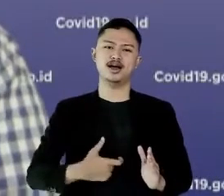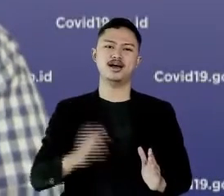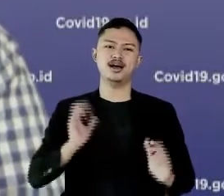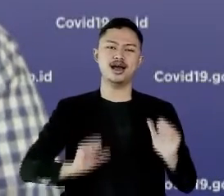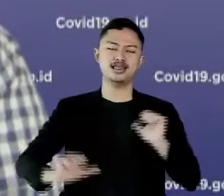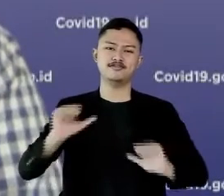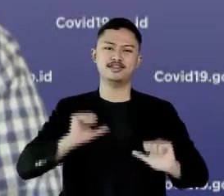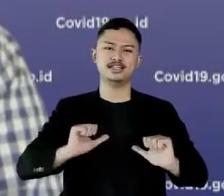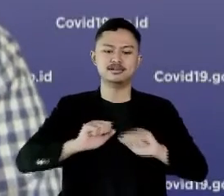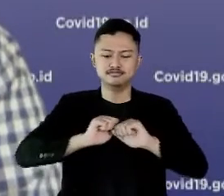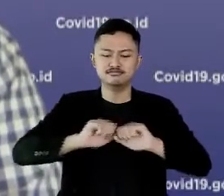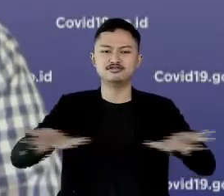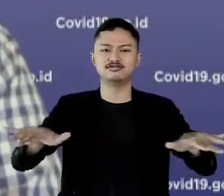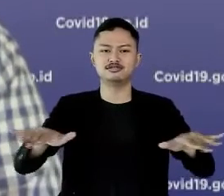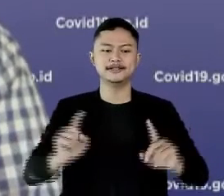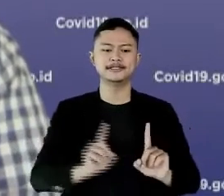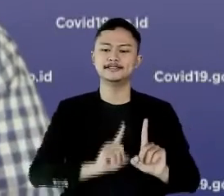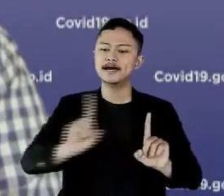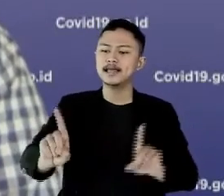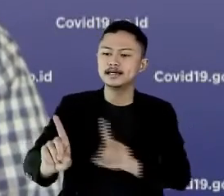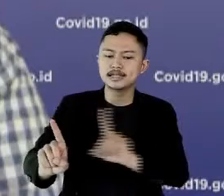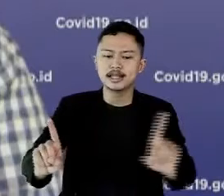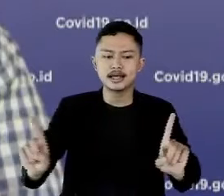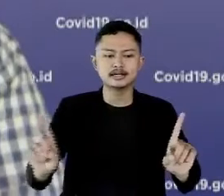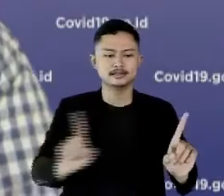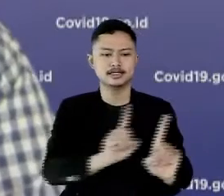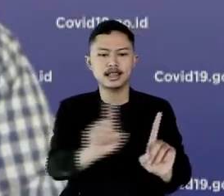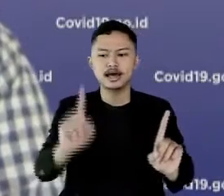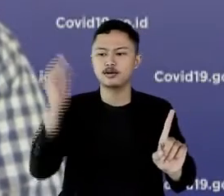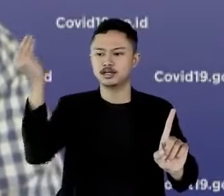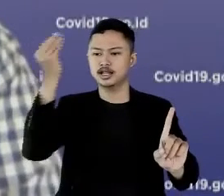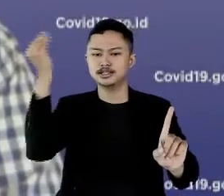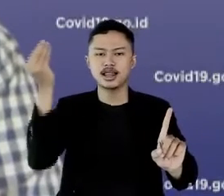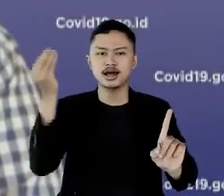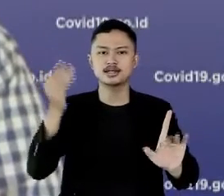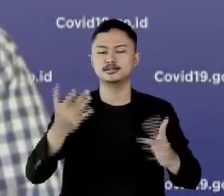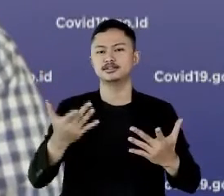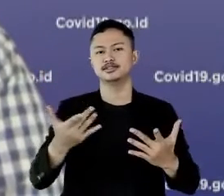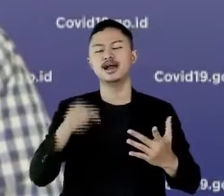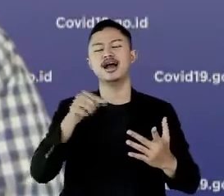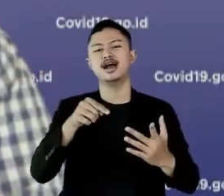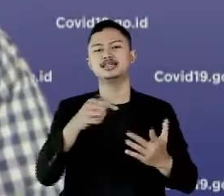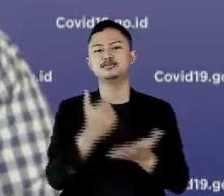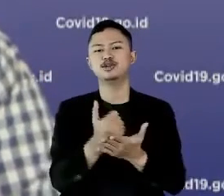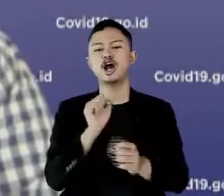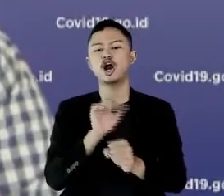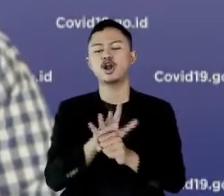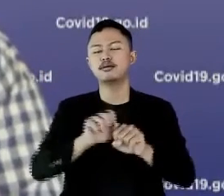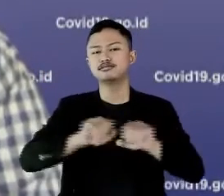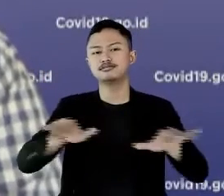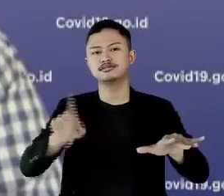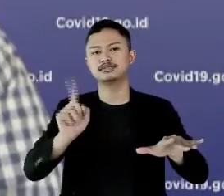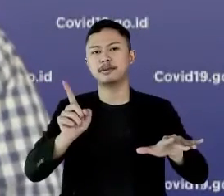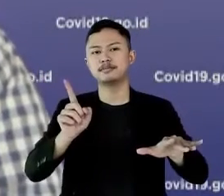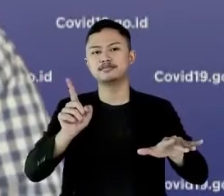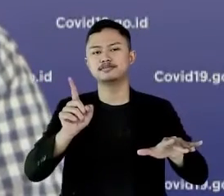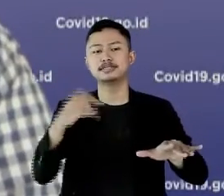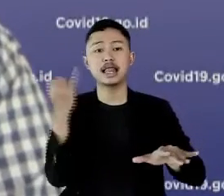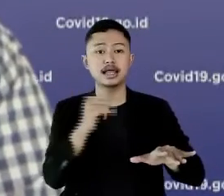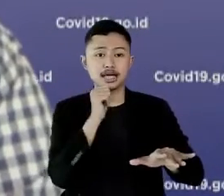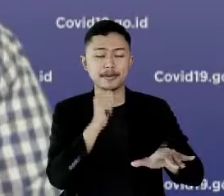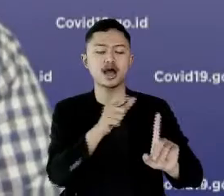manusia. Jadi yang membuat virus itu berkembang biak adalah manusia, perilaku manusia, ya,